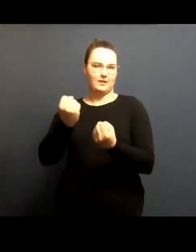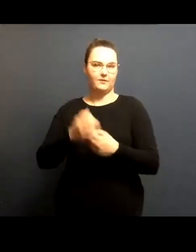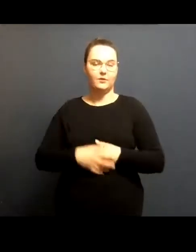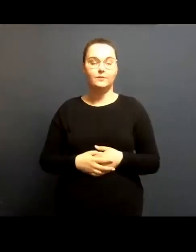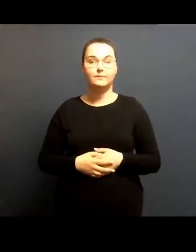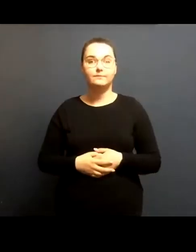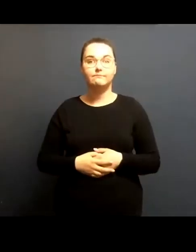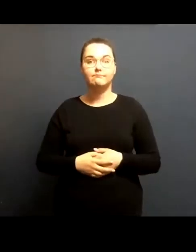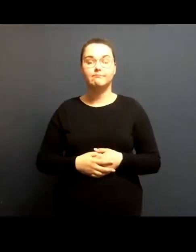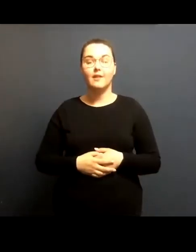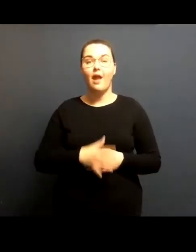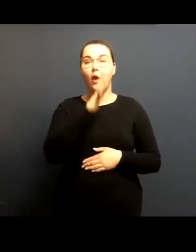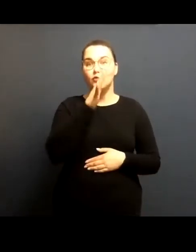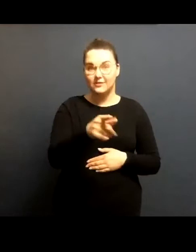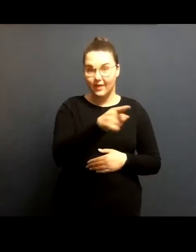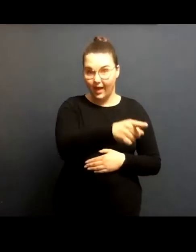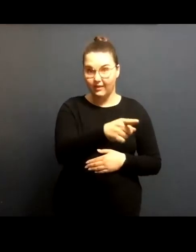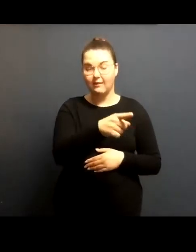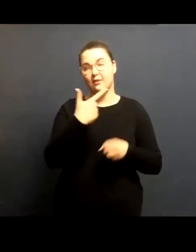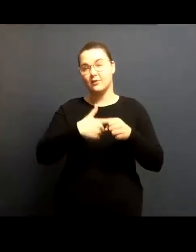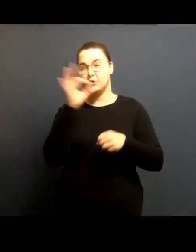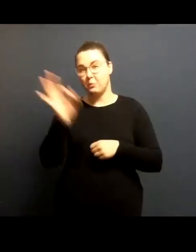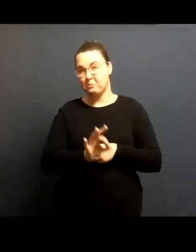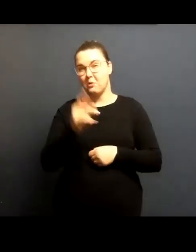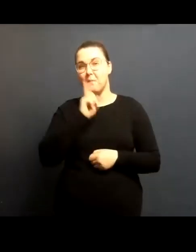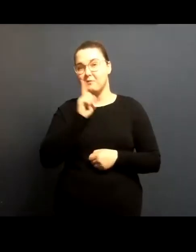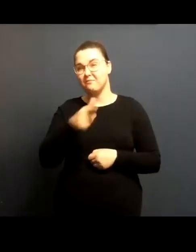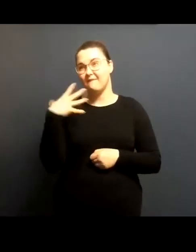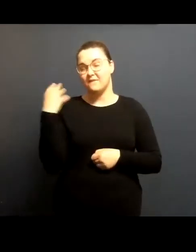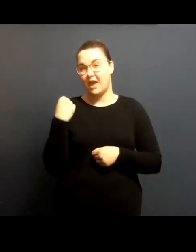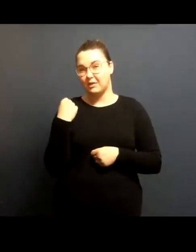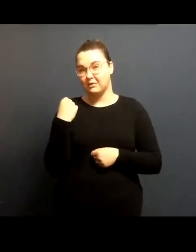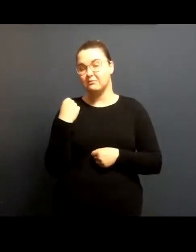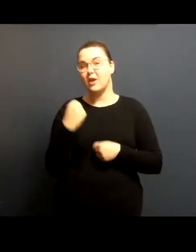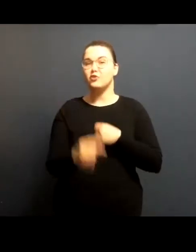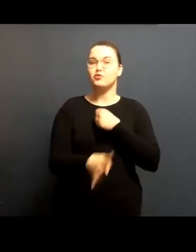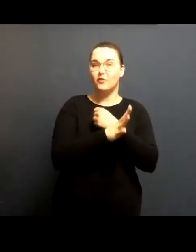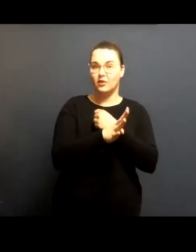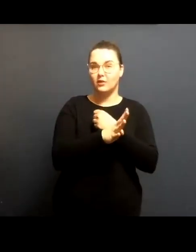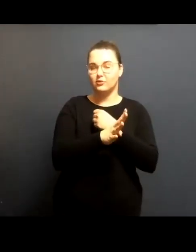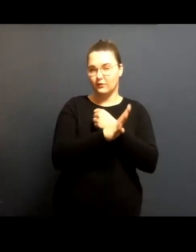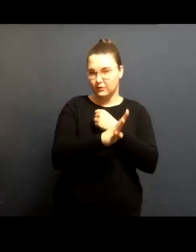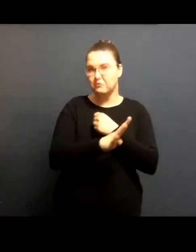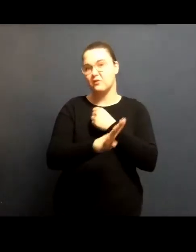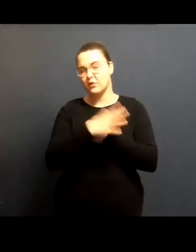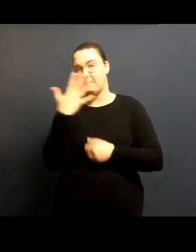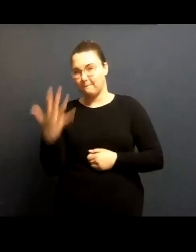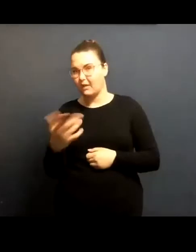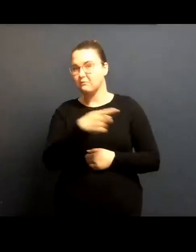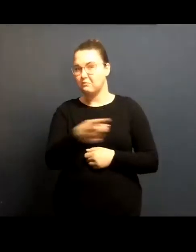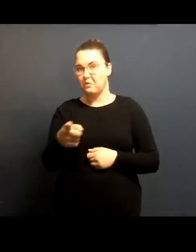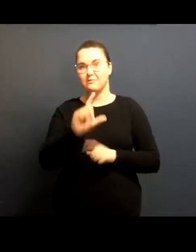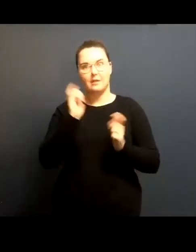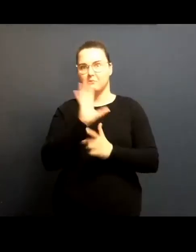Australia, 20% mężczyzn w wieku 90-95 deklaruje, że seks jest